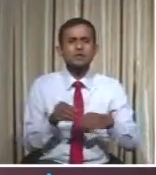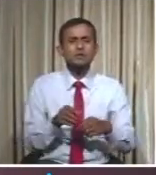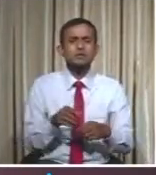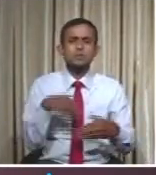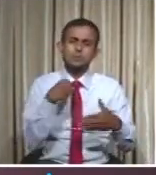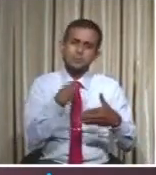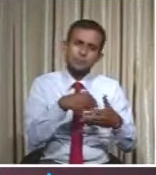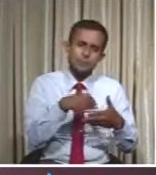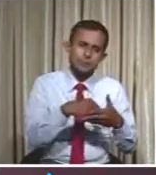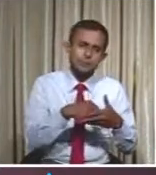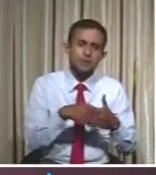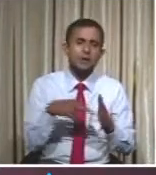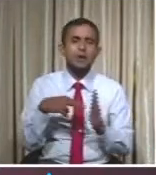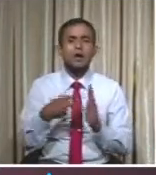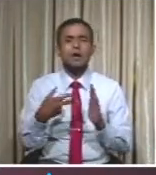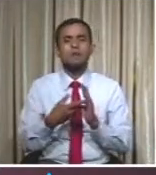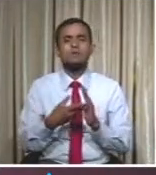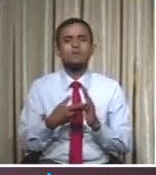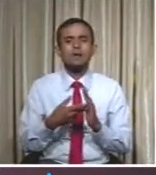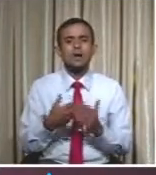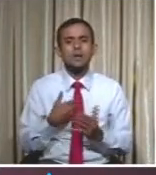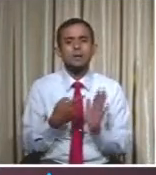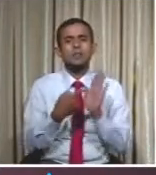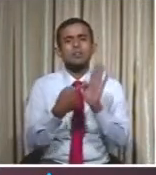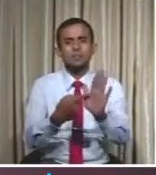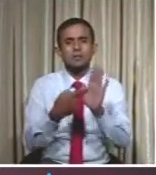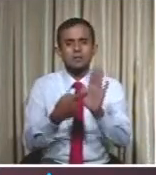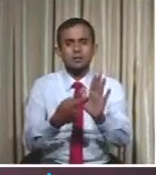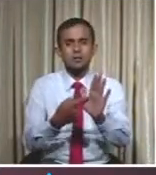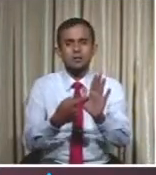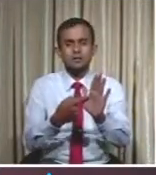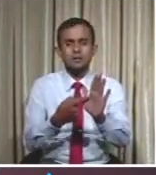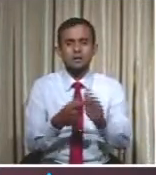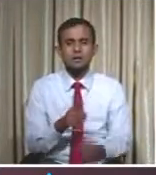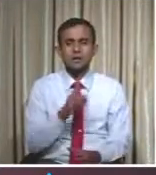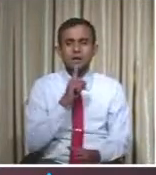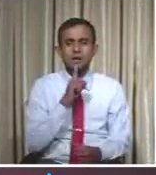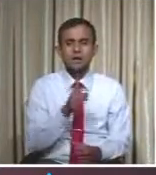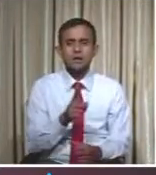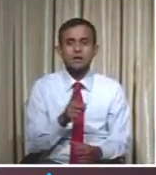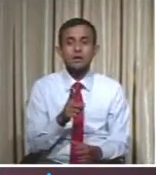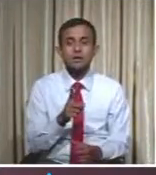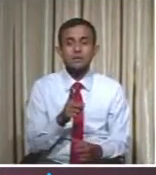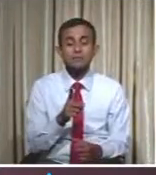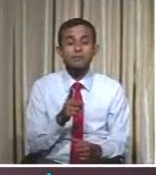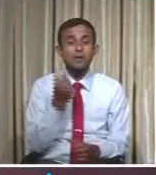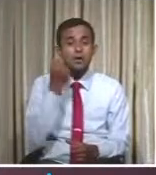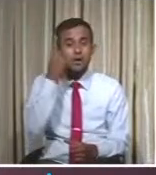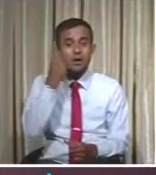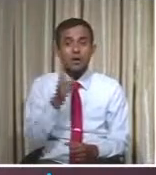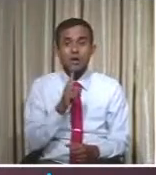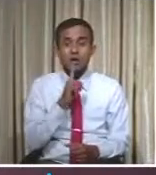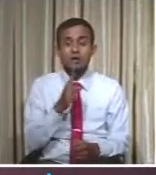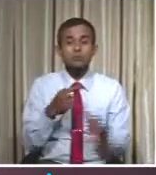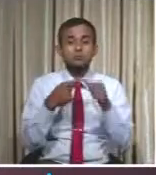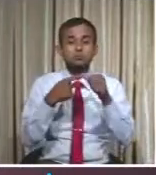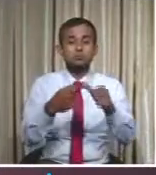යැපෙන අයවැයවල් තමයි අපි ඉදිරිපත් කරන්නේ ඒ කියන්නේ අපි යෝජනා කරන